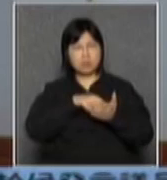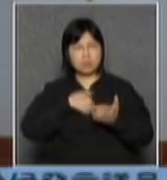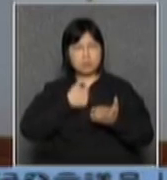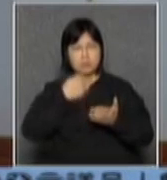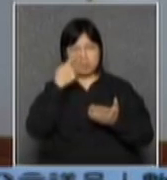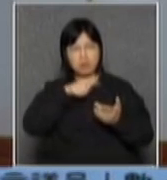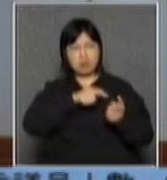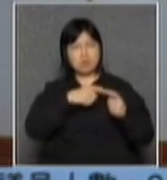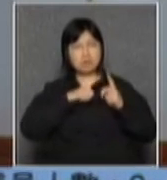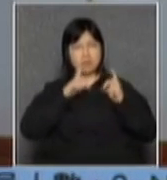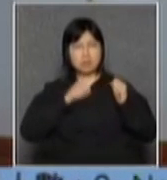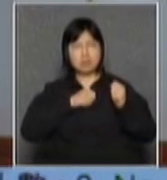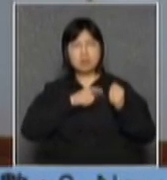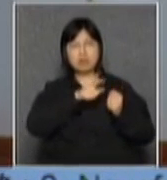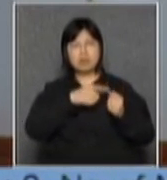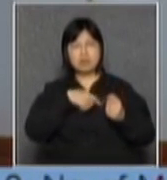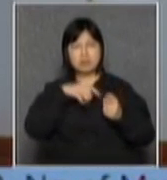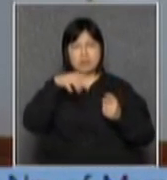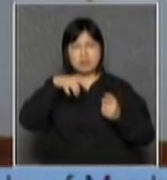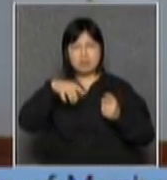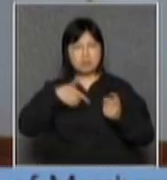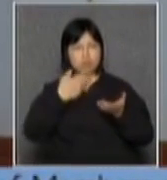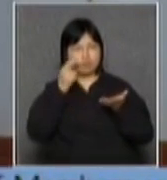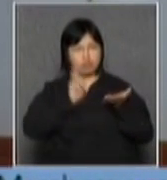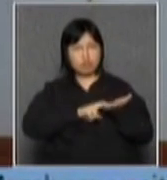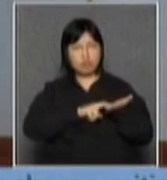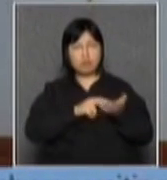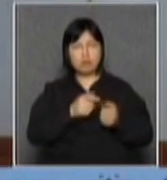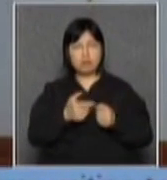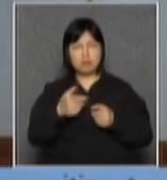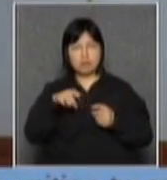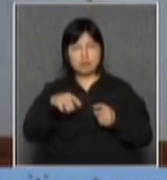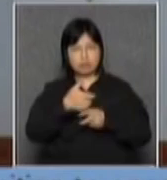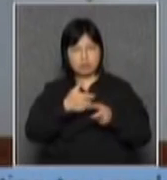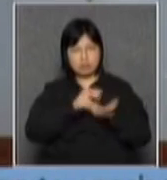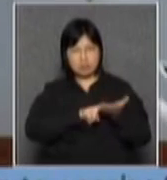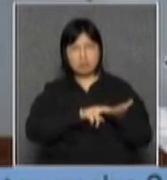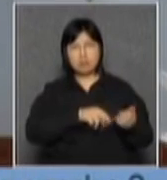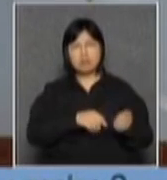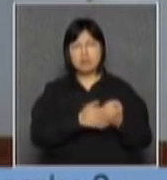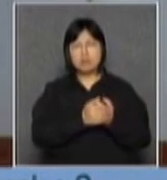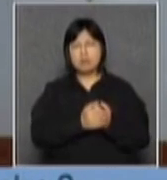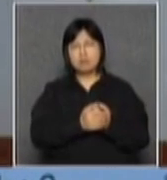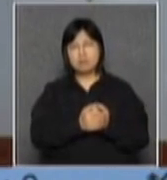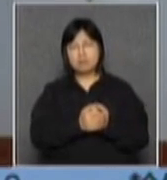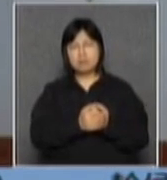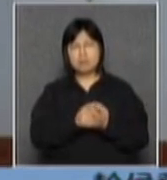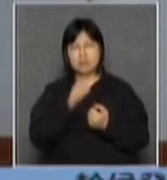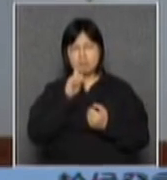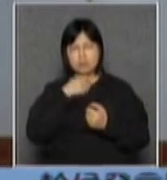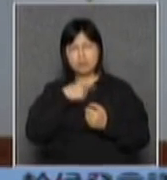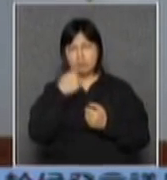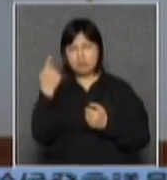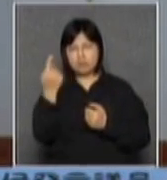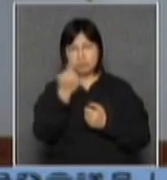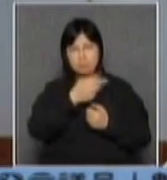經濟學嘅即係一個信徒嚟嘅。咁當然每一個官員佢有權去用佢